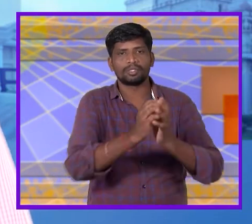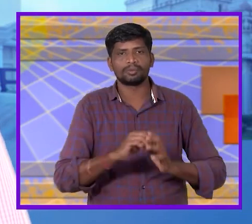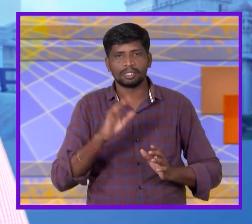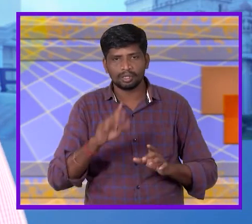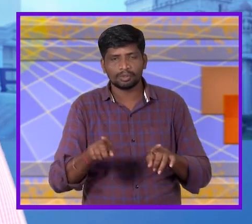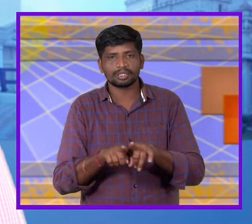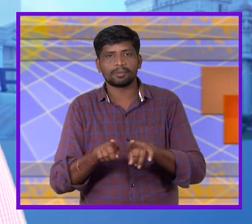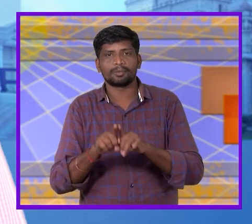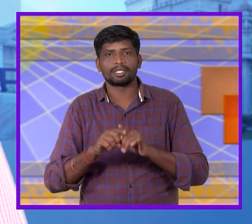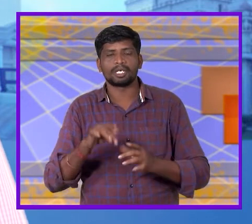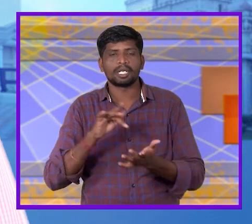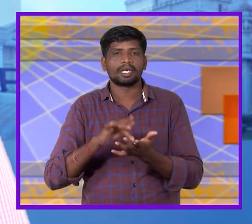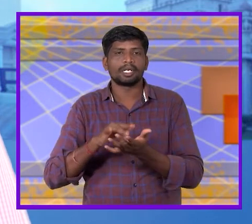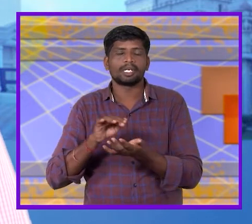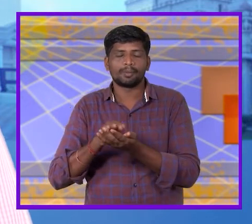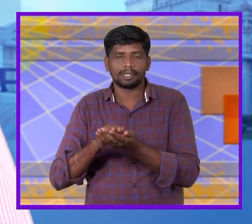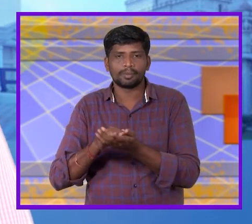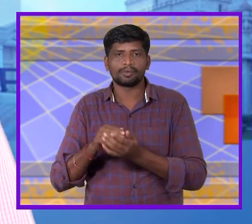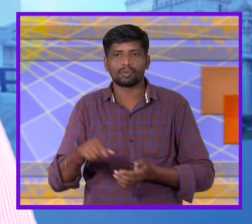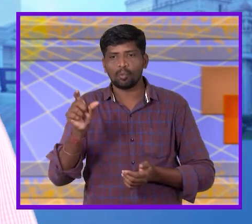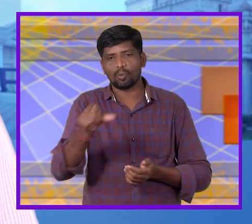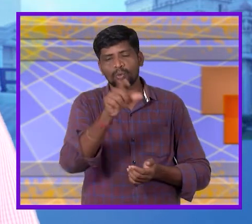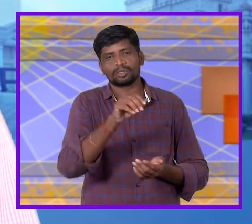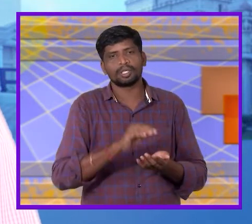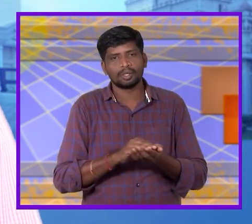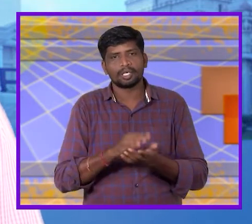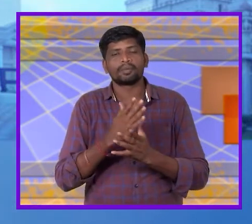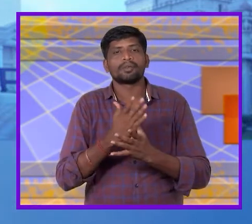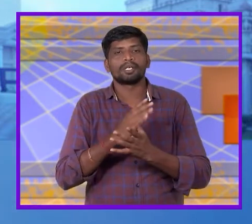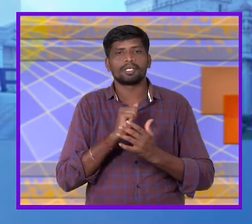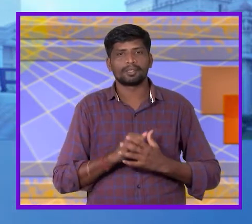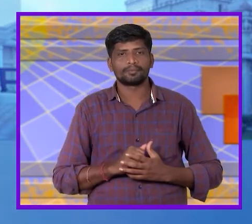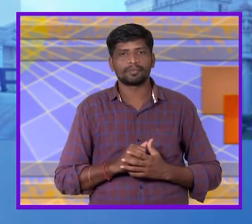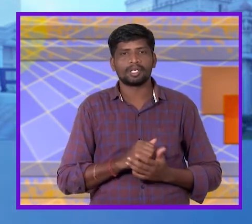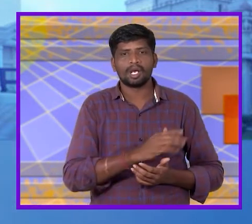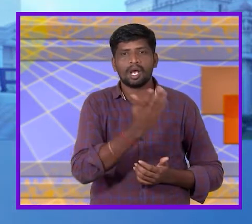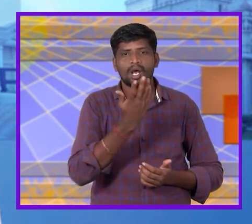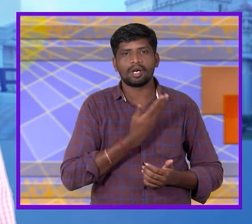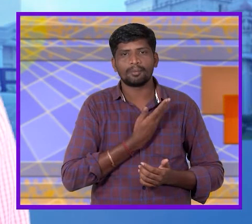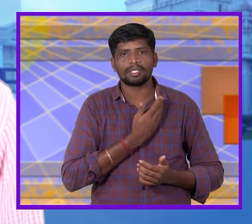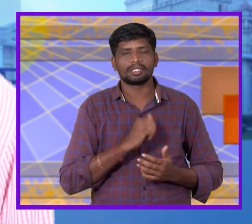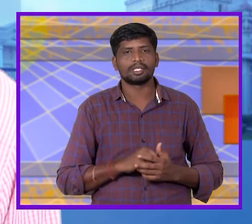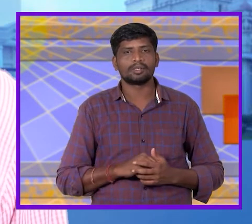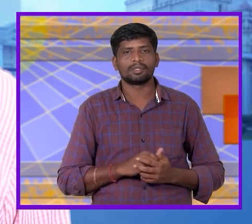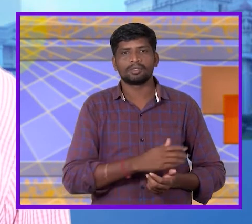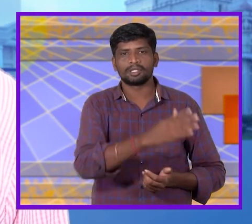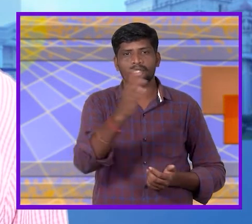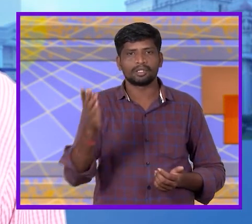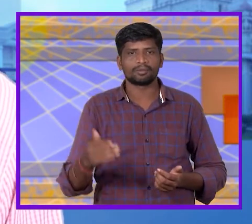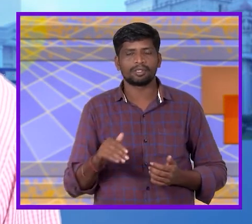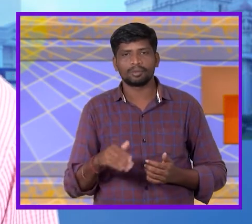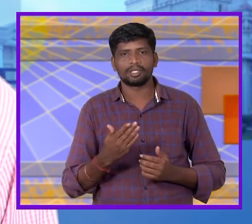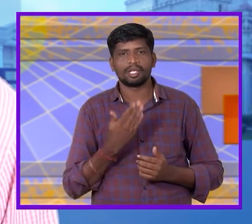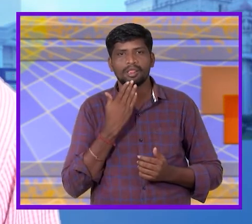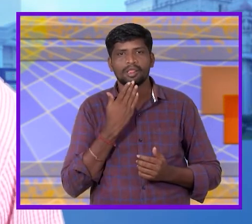இது போன்ற அற்புதமான இடங்களை பாதுகாக்க வேண்டியது நம்முடைய கடமையாக இருக்கிறது. அன்பார்ந்த மாணவ செல்வங்களே, நாம் இதுவரைக்கும்